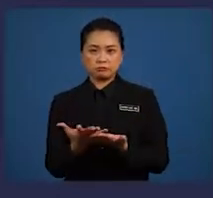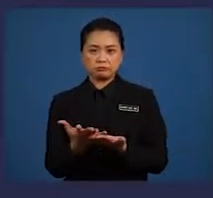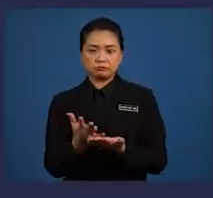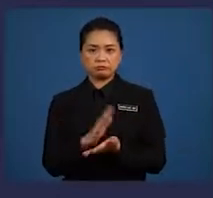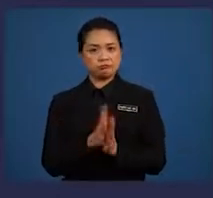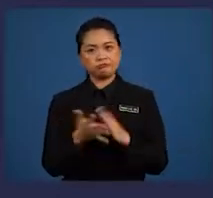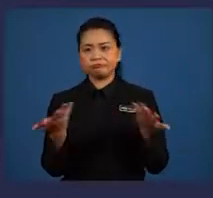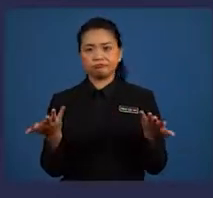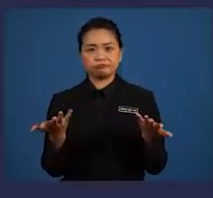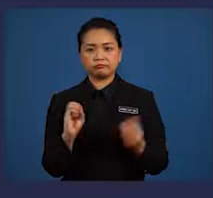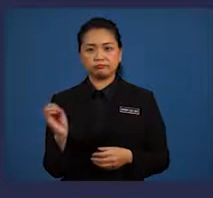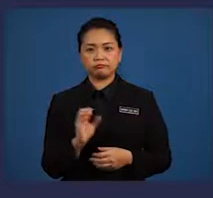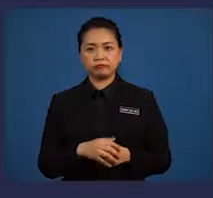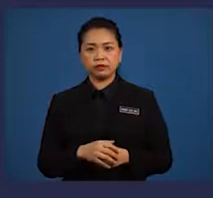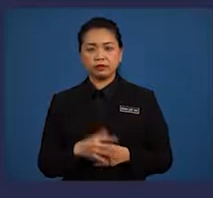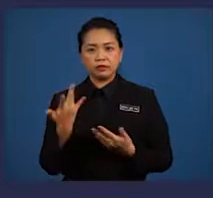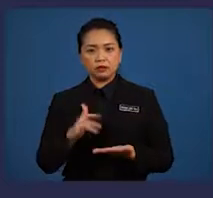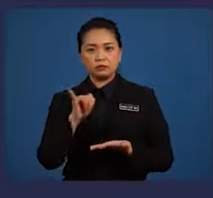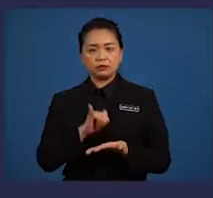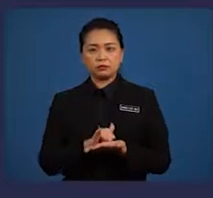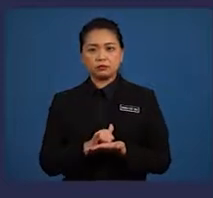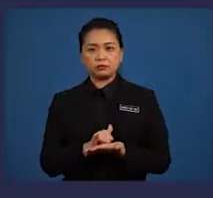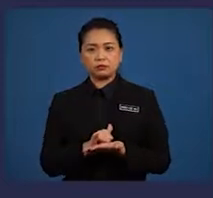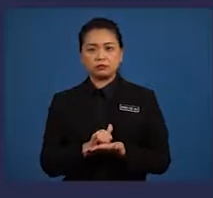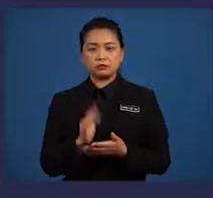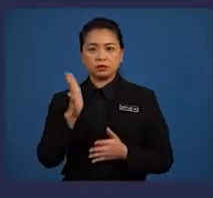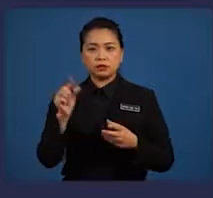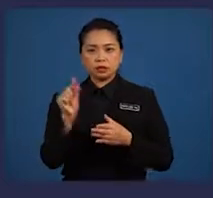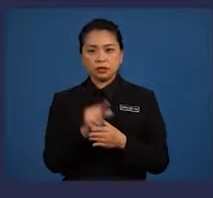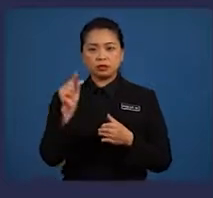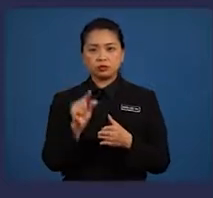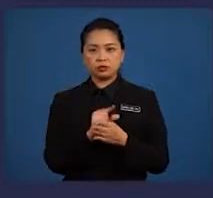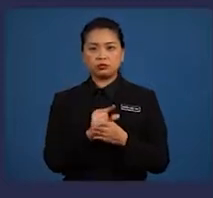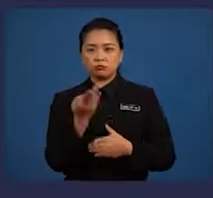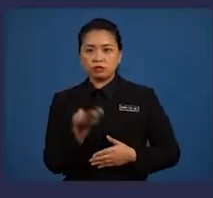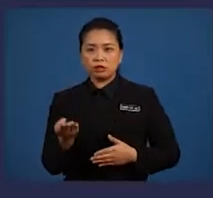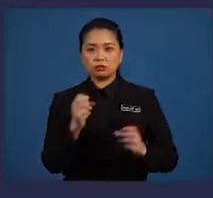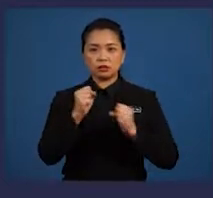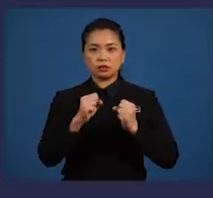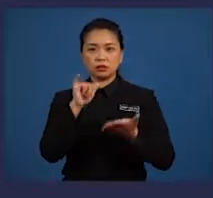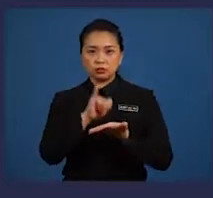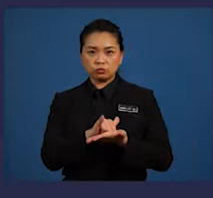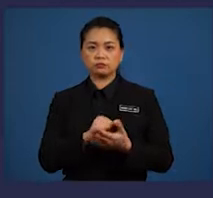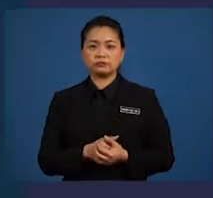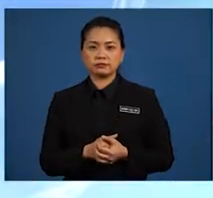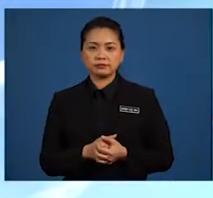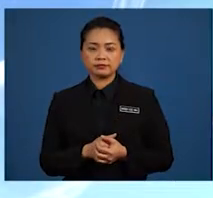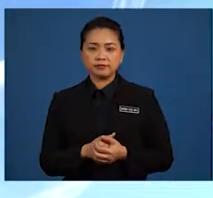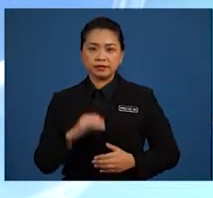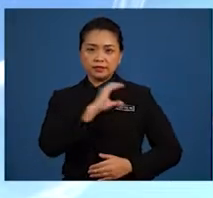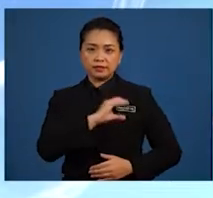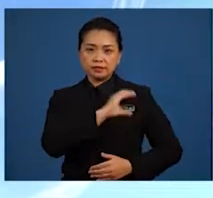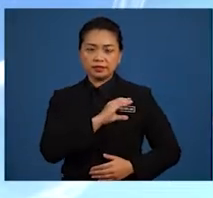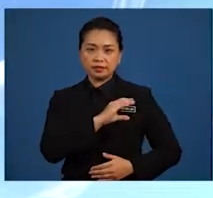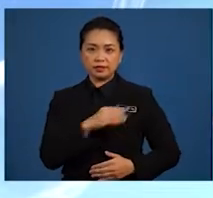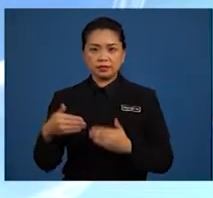sekaligus akan menjejaskan penghayatan mengapresiasi bahan sastra itu sendiri ciri